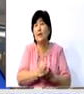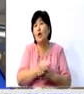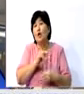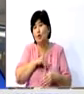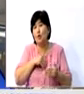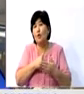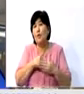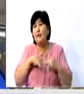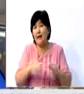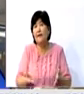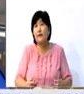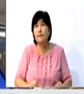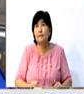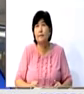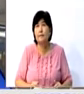жүріп жатыр.